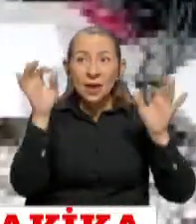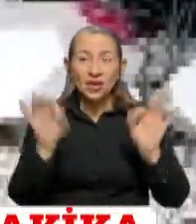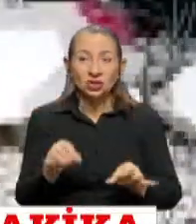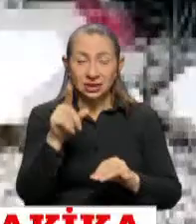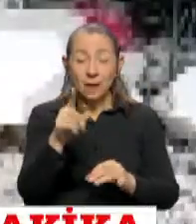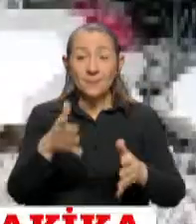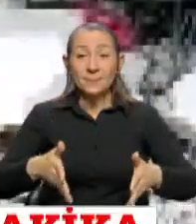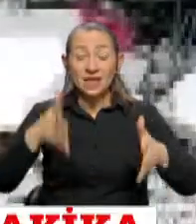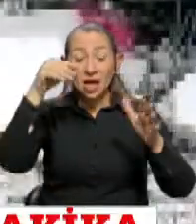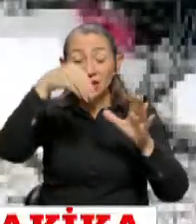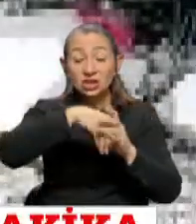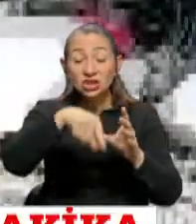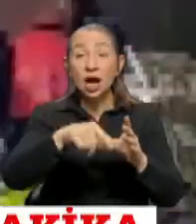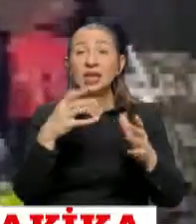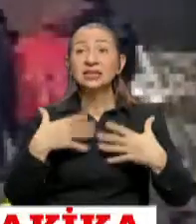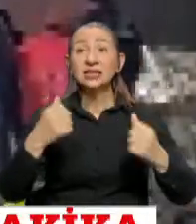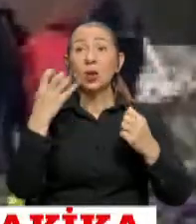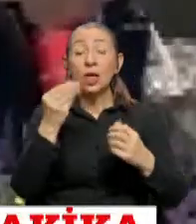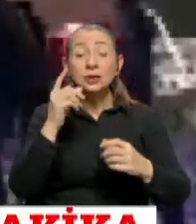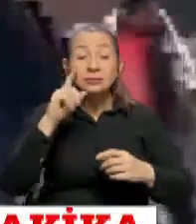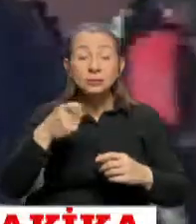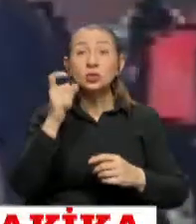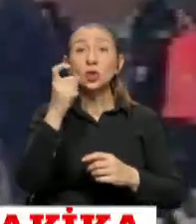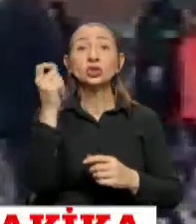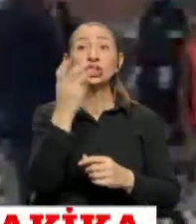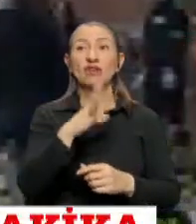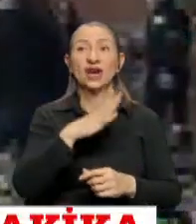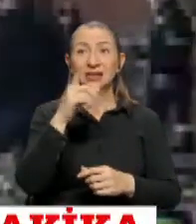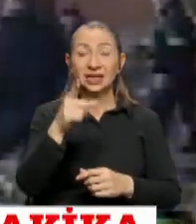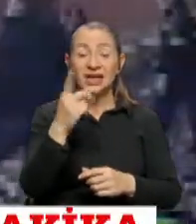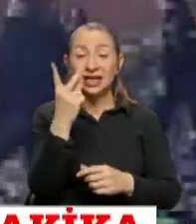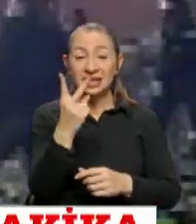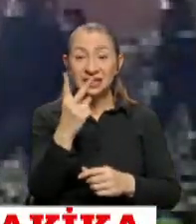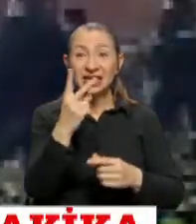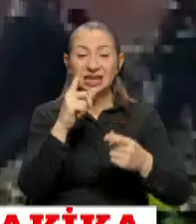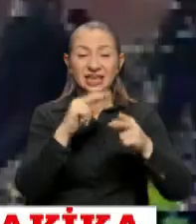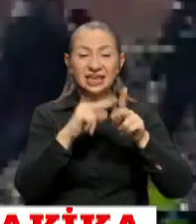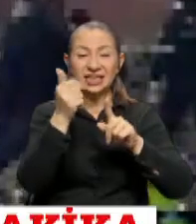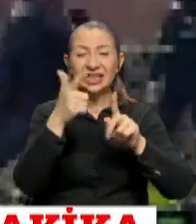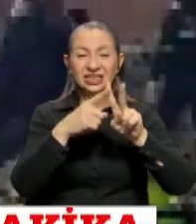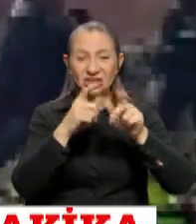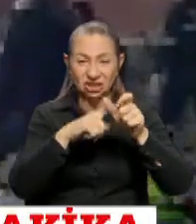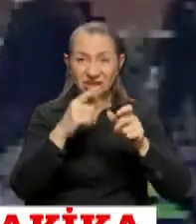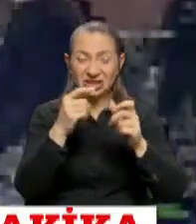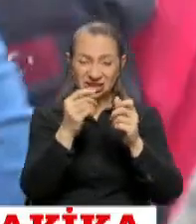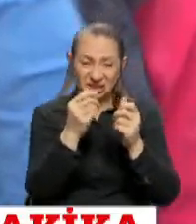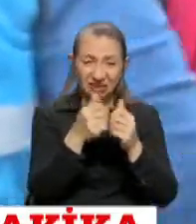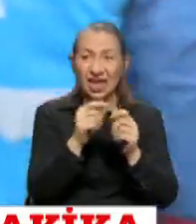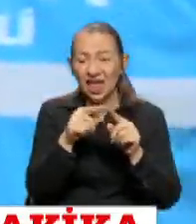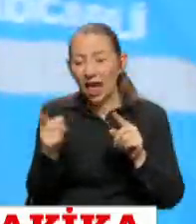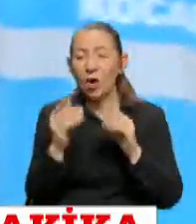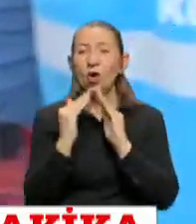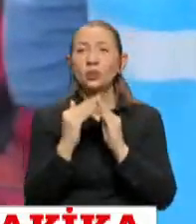başladı. Binanın altında hayatta olduğu tespit edilen 9 kişi vardı. İkisi kılınç çifti, 7 ise yan komşuları